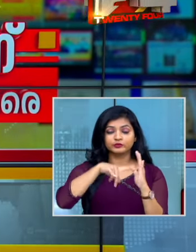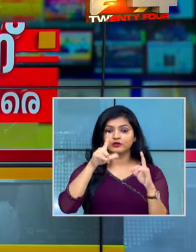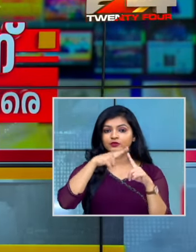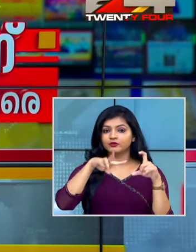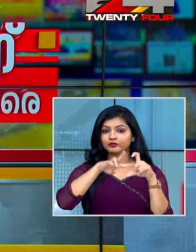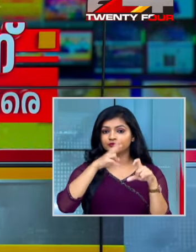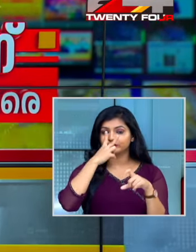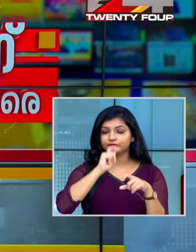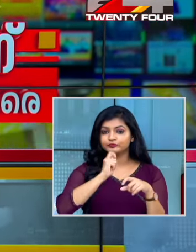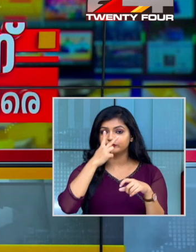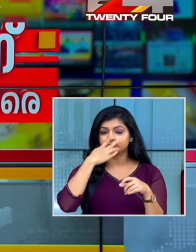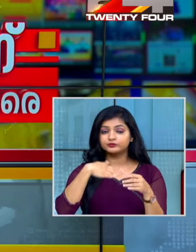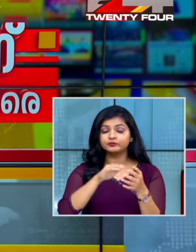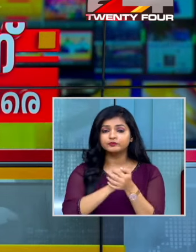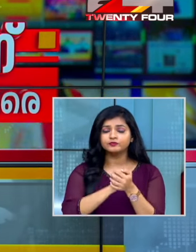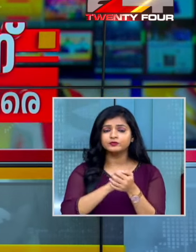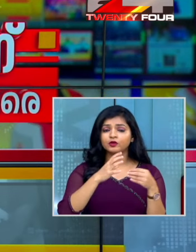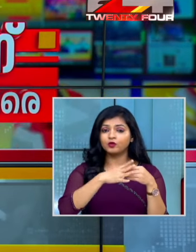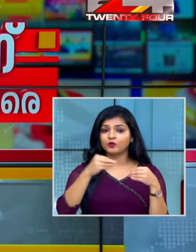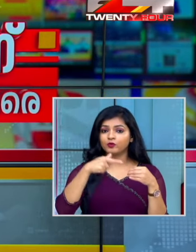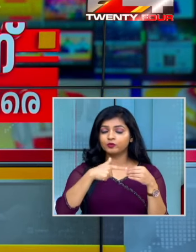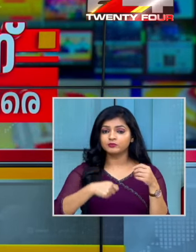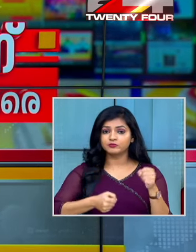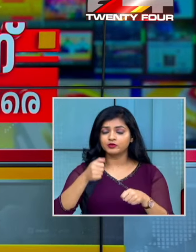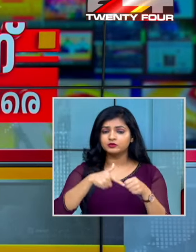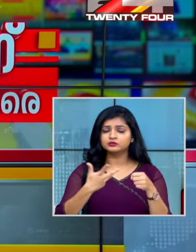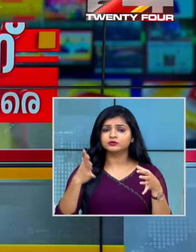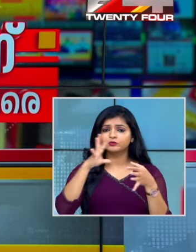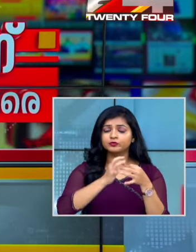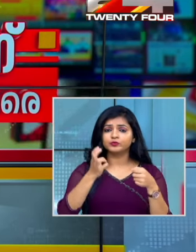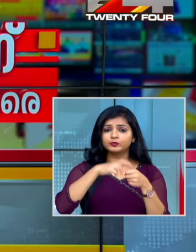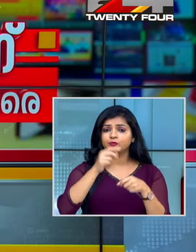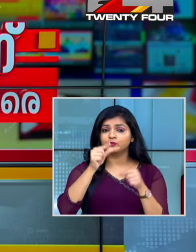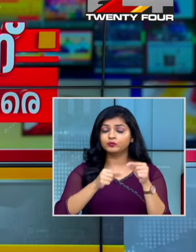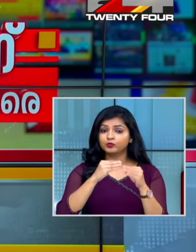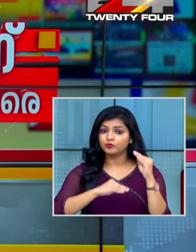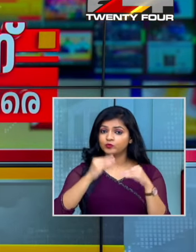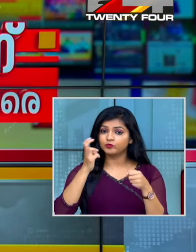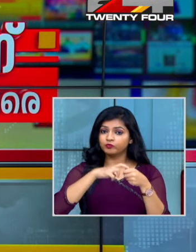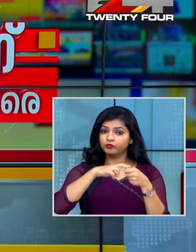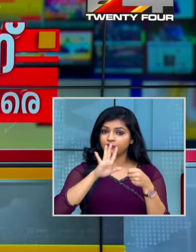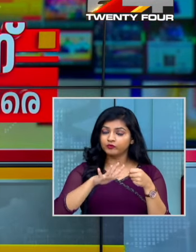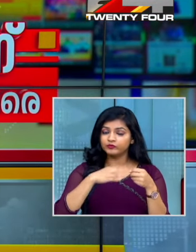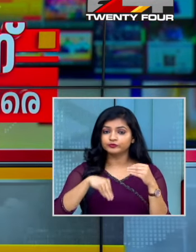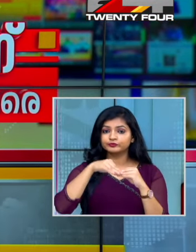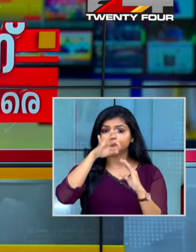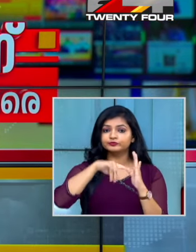സുജിത്ത്, ഈ ഇപ്പോൾ ഈ ലോങ് മാർച്ച് ഇപ്പോൾ ഇവിടെ എത്തിയിട്ടുണ്ട്. ആരൊക്കെ പങ്കെടുക്കുന്നു? എത്രമാത്രം പങ്കാളിത്തമുണ്ട്?